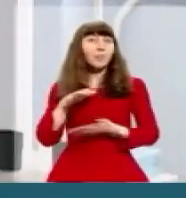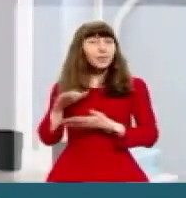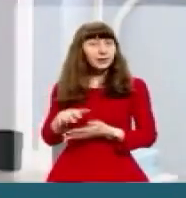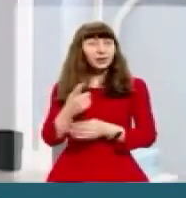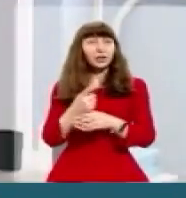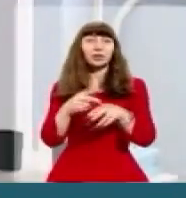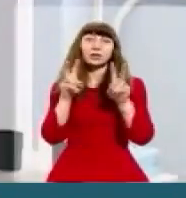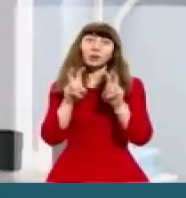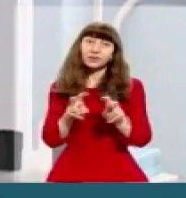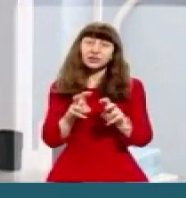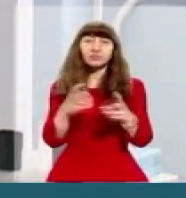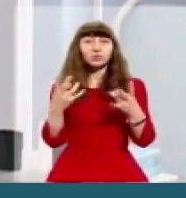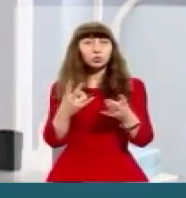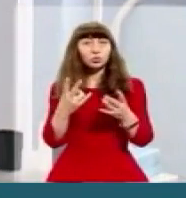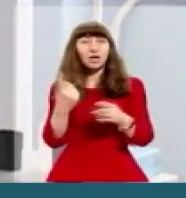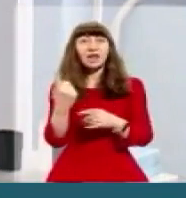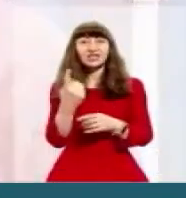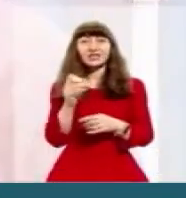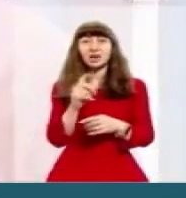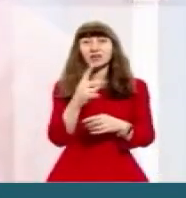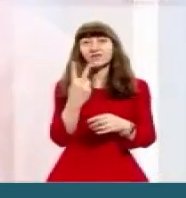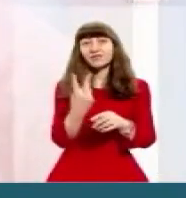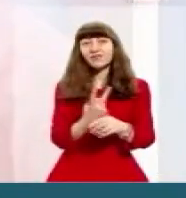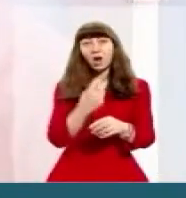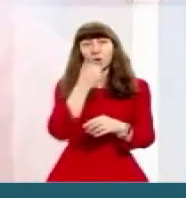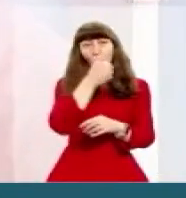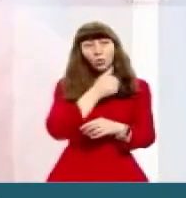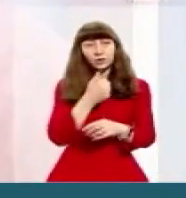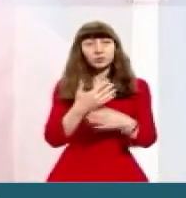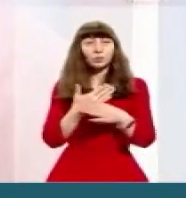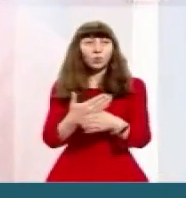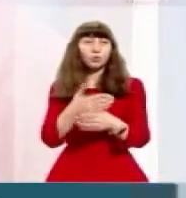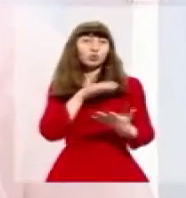пациенткам специалисты рекомендуют проходить раз в 2 года. С помощью маммографа,